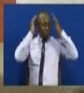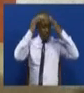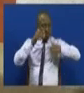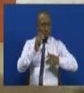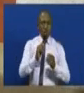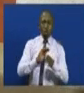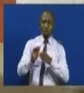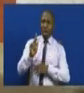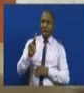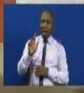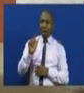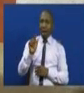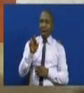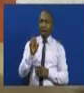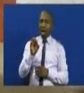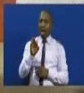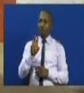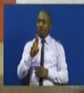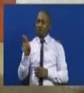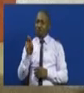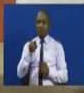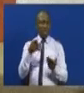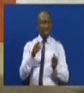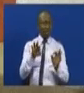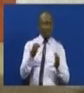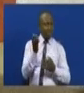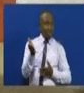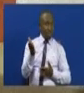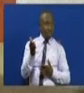moto wanajifukiza karafuu. Hili nalo likoje, Dr. Otieno?